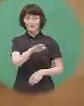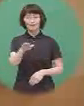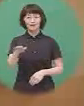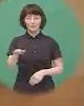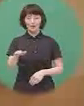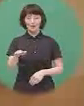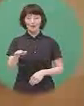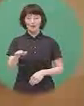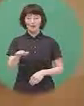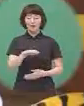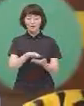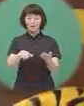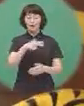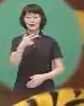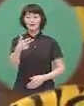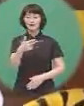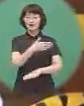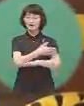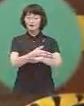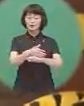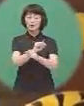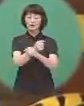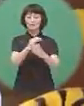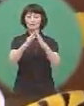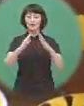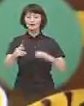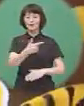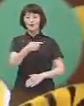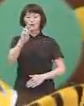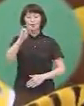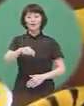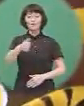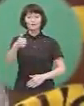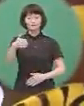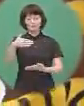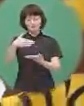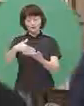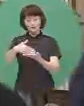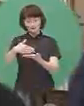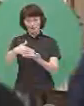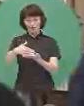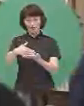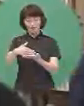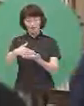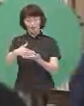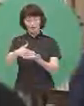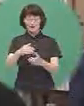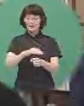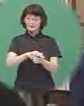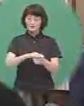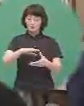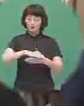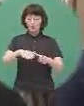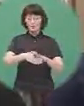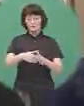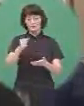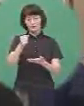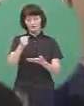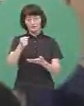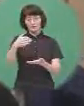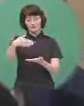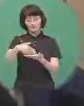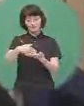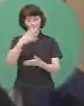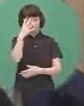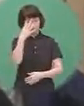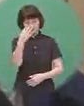は郡山地方史研究会の大川峰夫さんの説明を受けながら貴重な文化財に見入っていました。